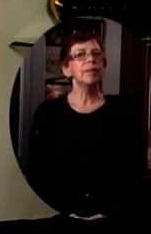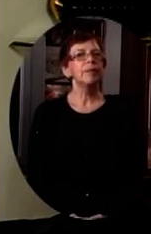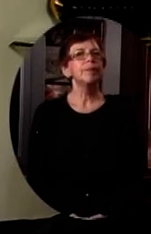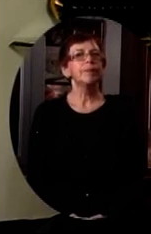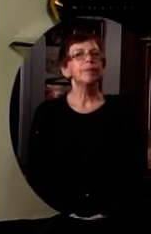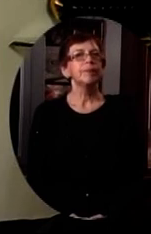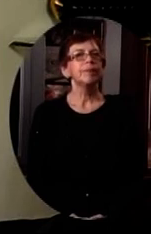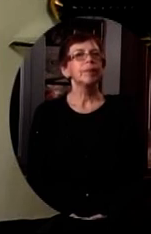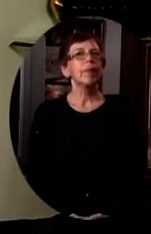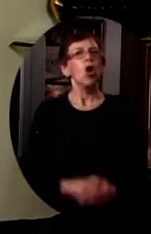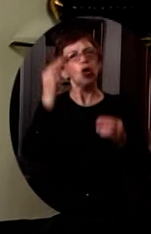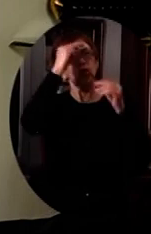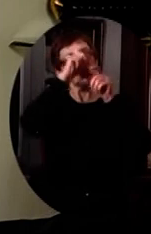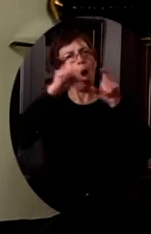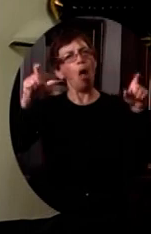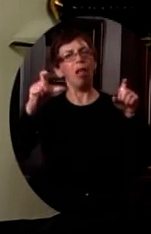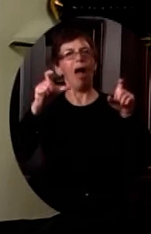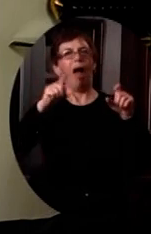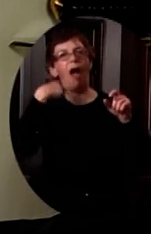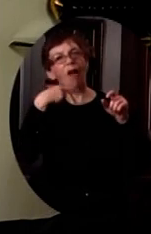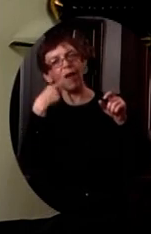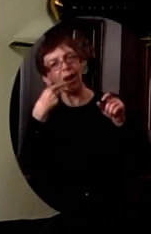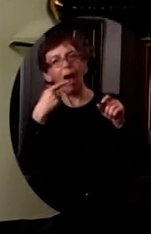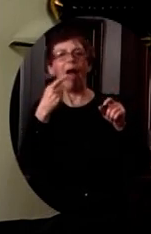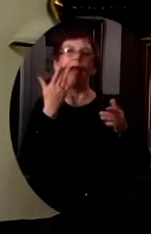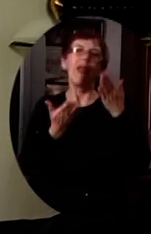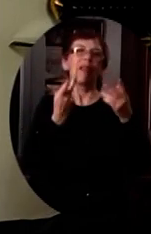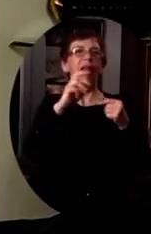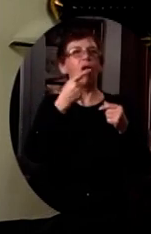קומסומולסקה. בית ספר רגיל או מיוחד לחרשים?